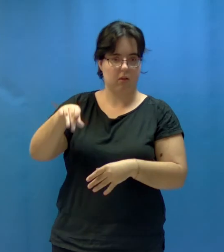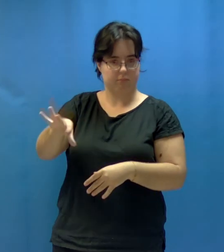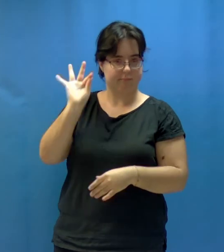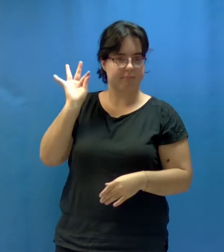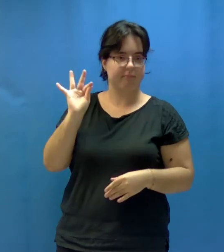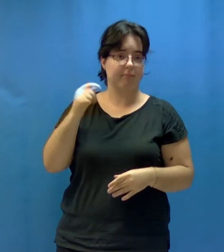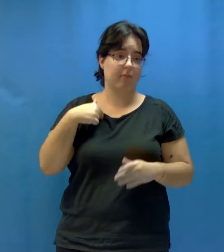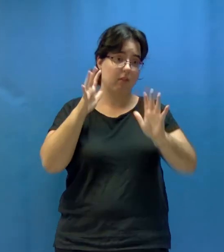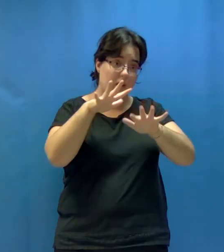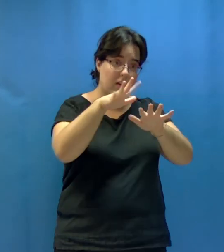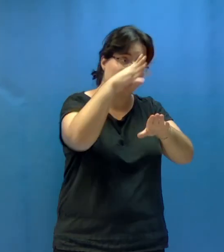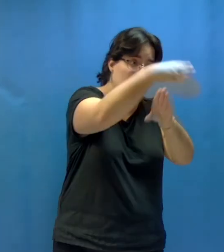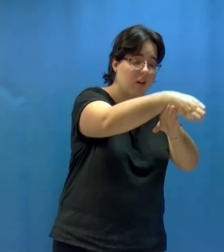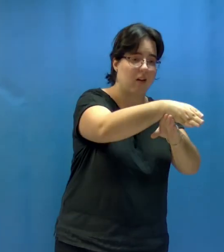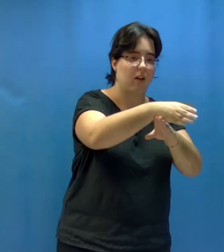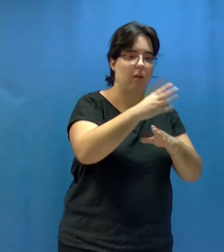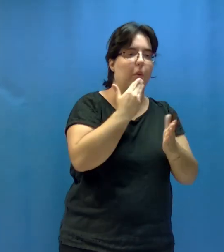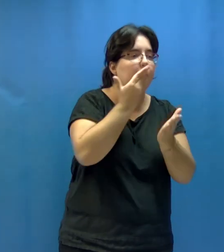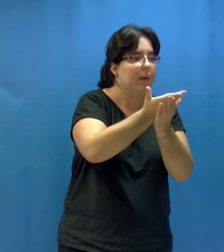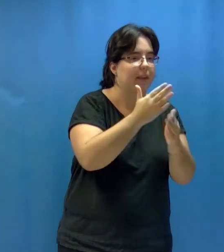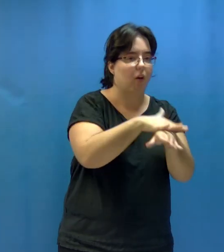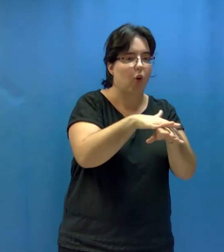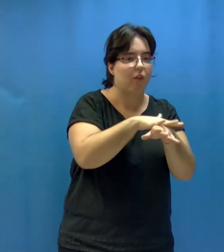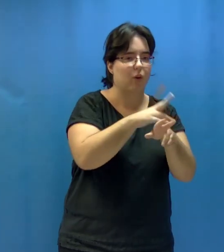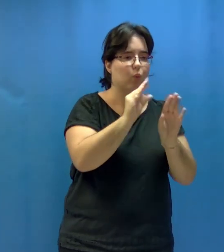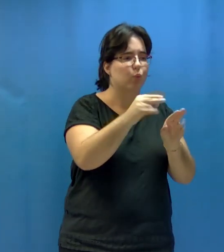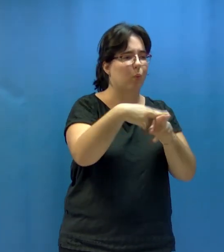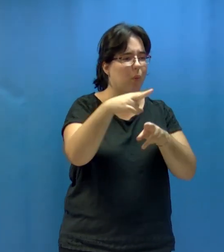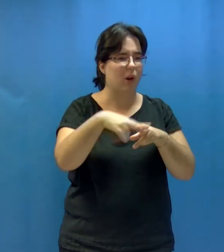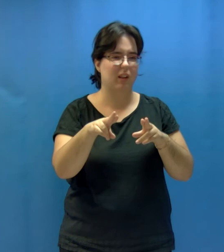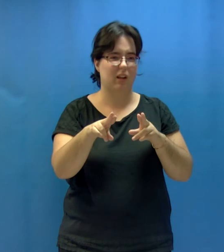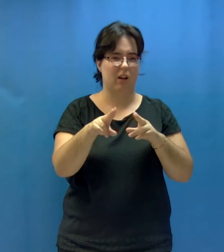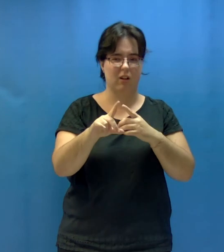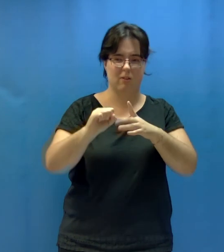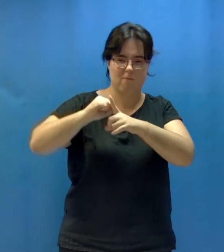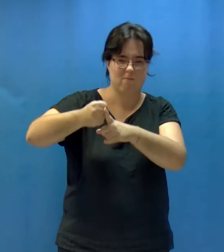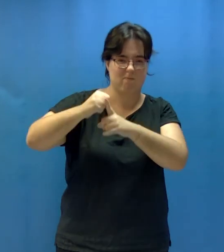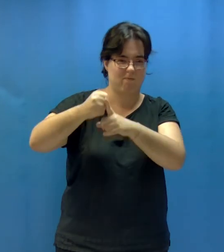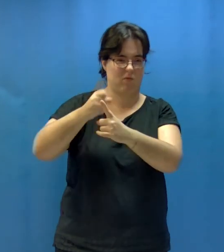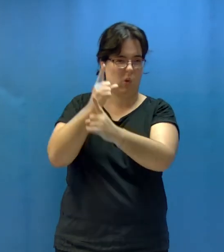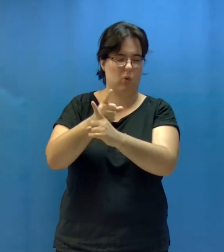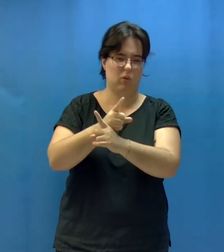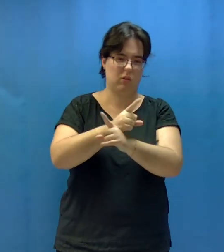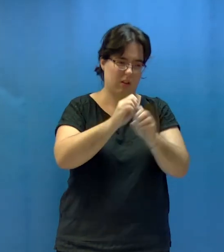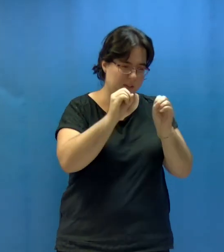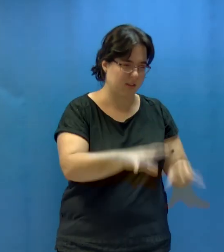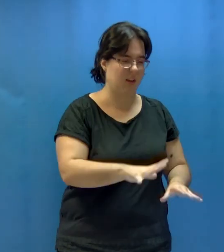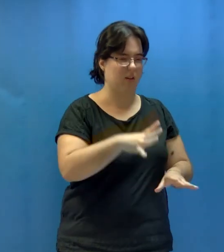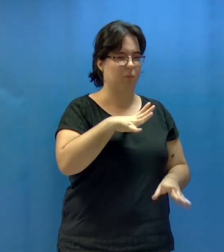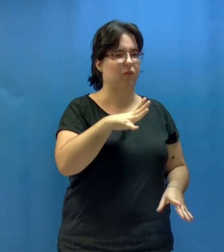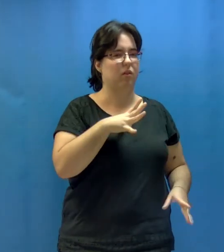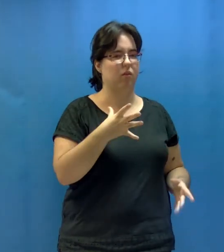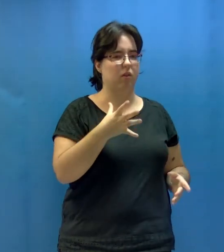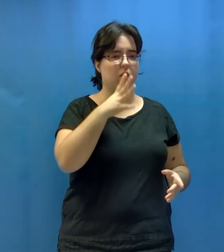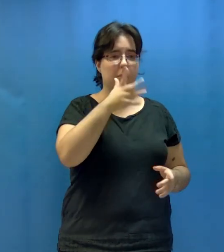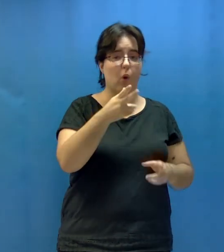per demanar al govern de l'Estat a cessar en la seva política d'excepcionalitat i de repressió, atès que aquesta política amenaça